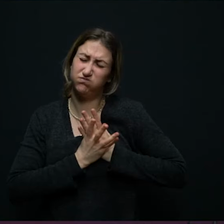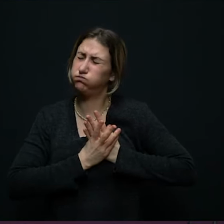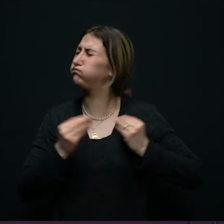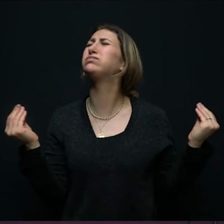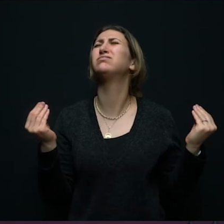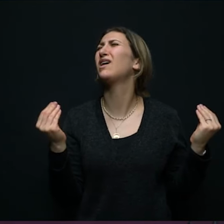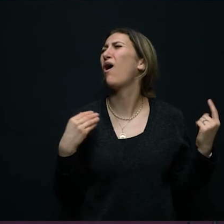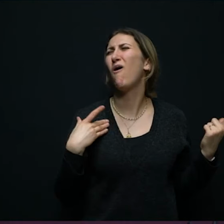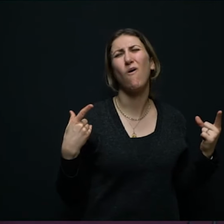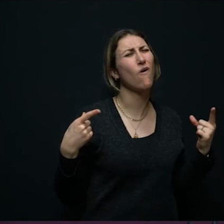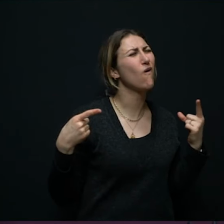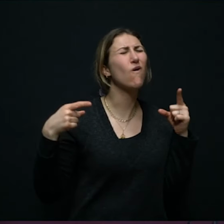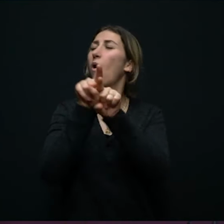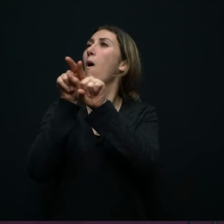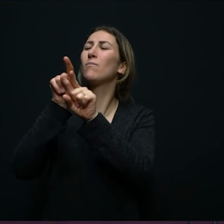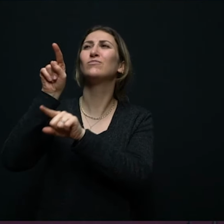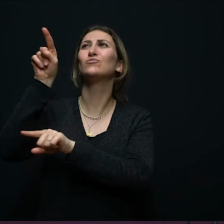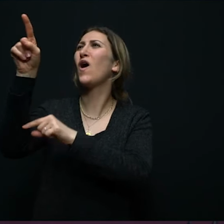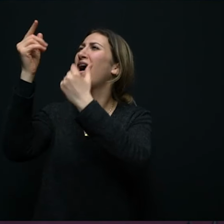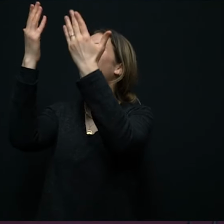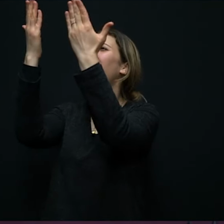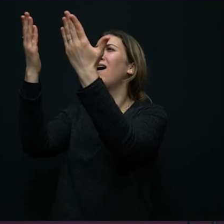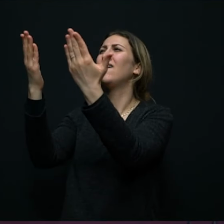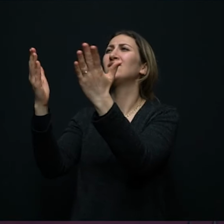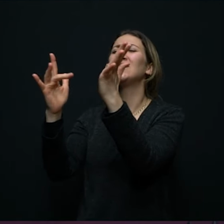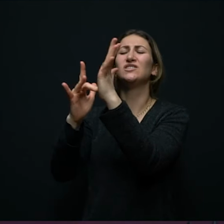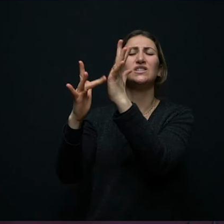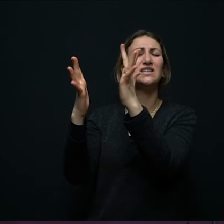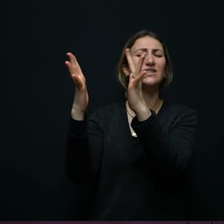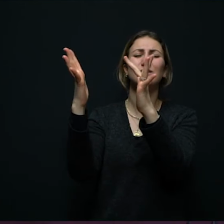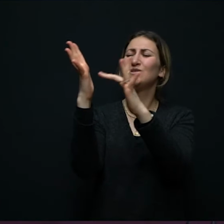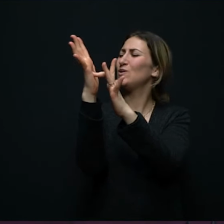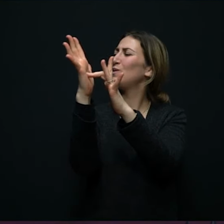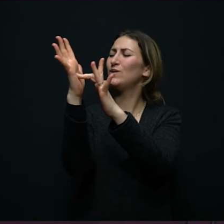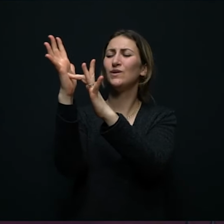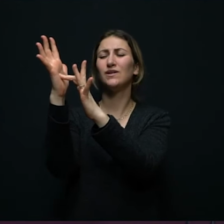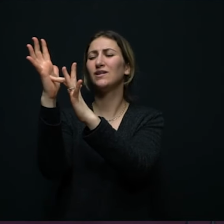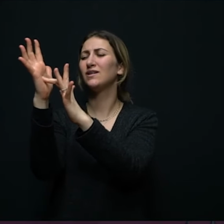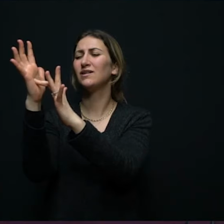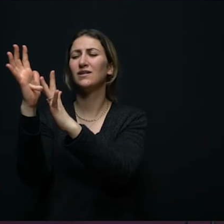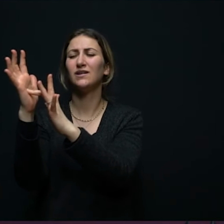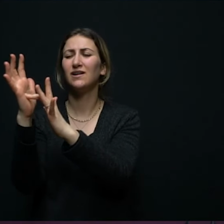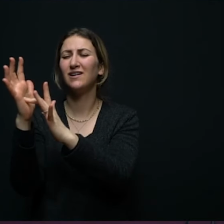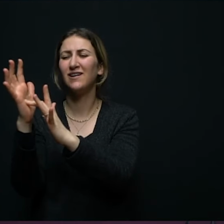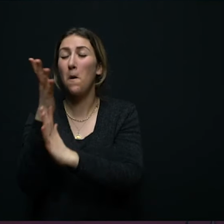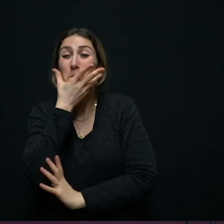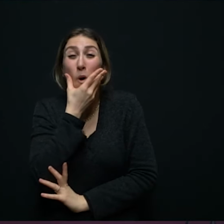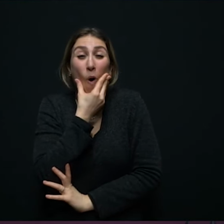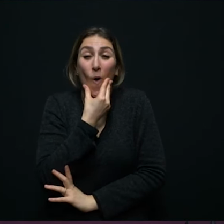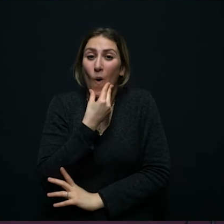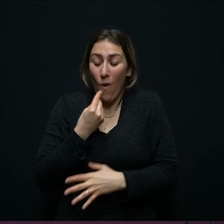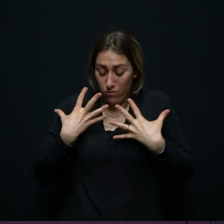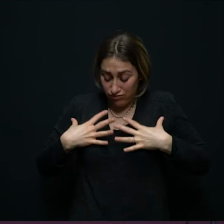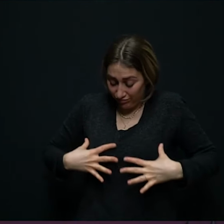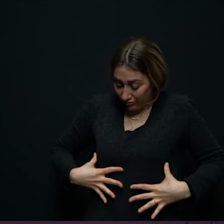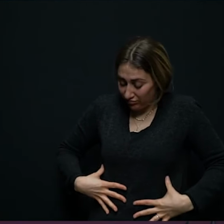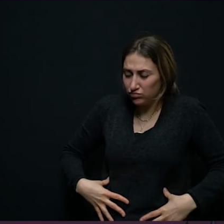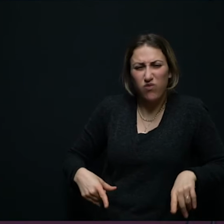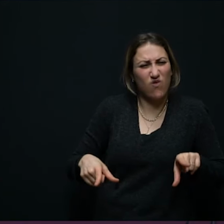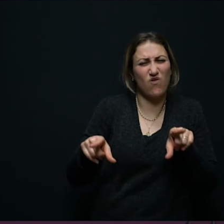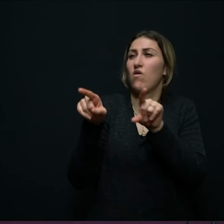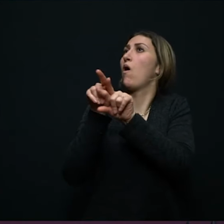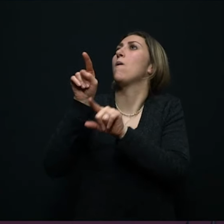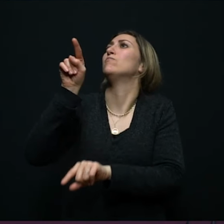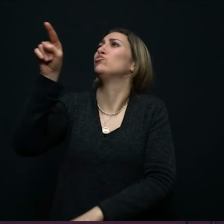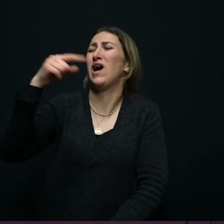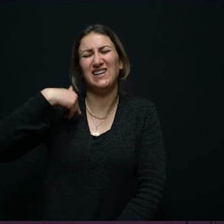jésus je serai comme toi je serai beau comme toi serait-ce un comme